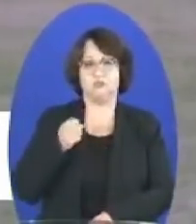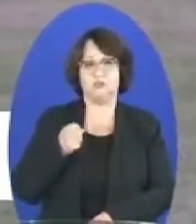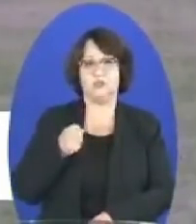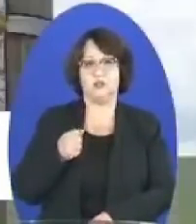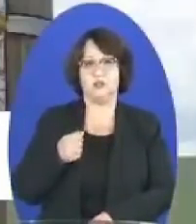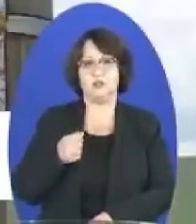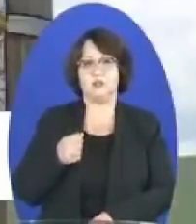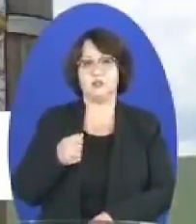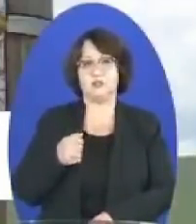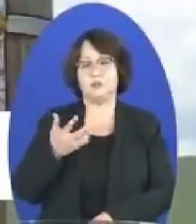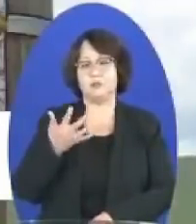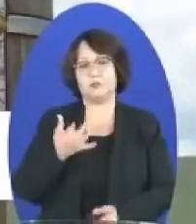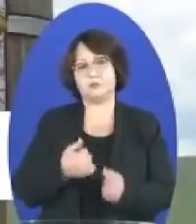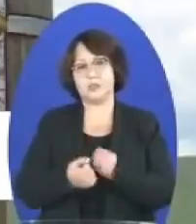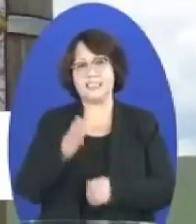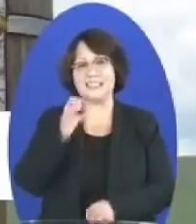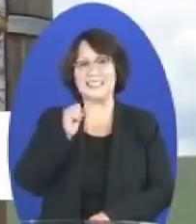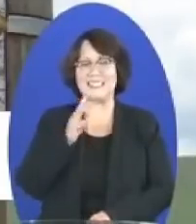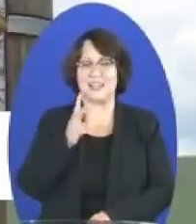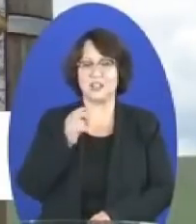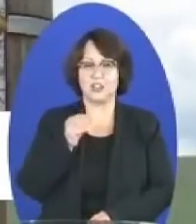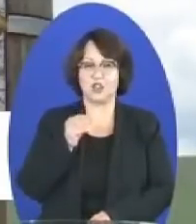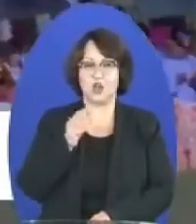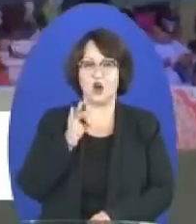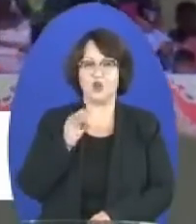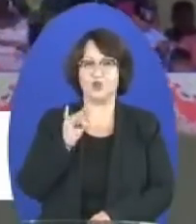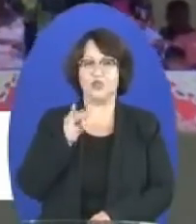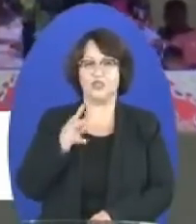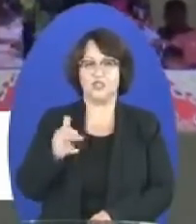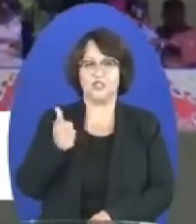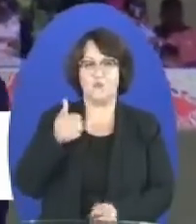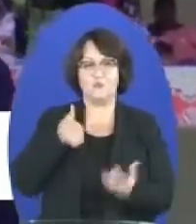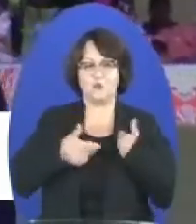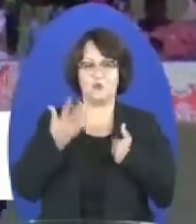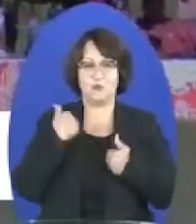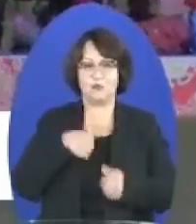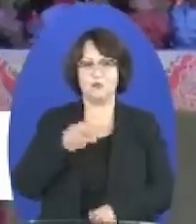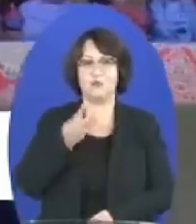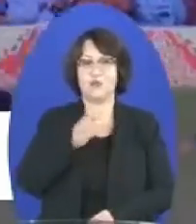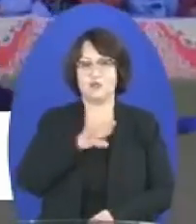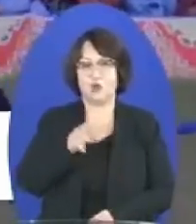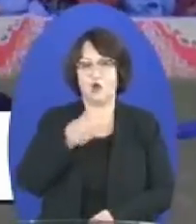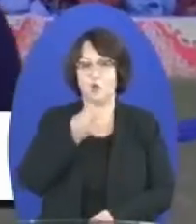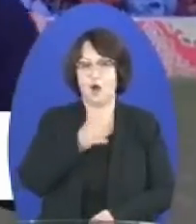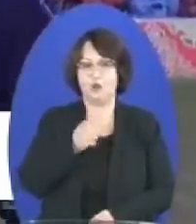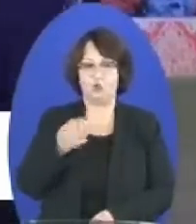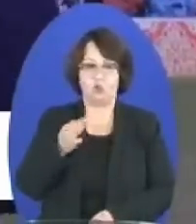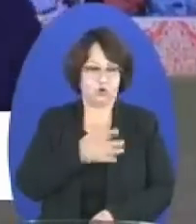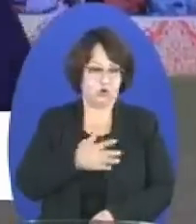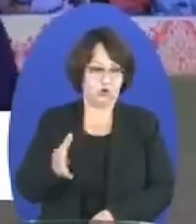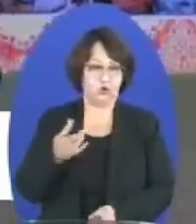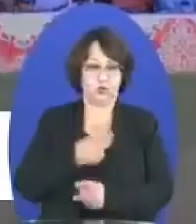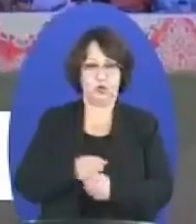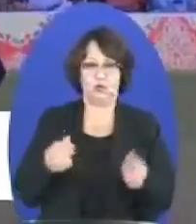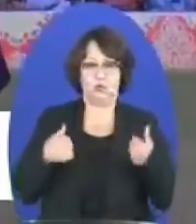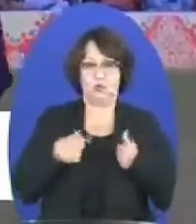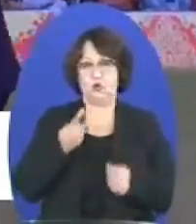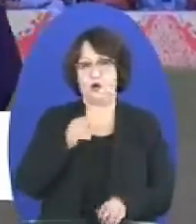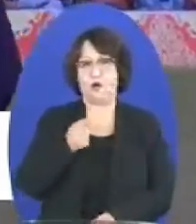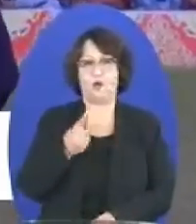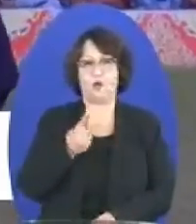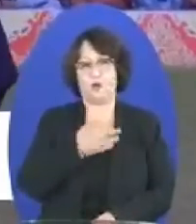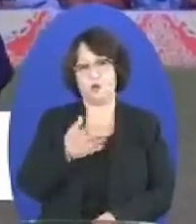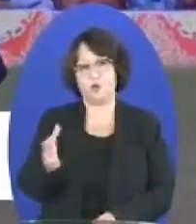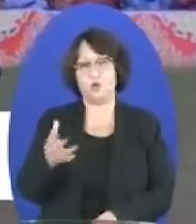маамын лавгад унж байсан Санж Очир гэж сайн бөхөжээ. Мөнхөрд нь 2011 оноос чөлөөт бөхөр 2012 оноос үндэсний